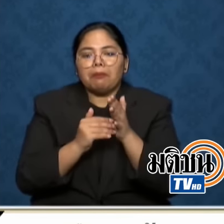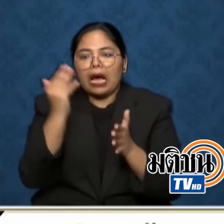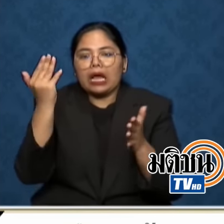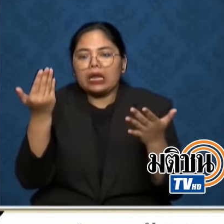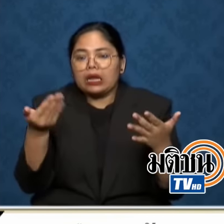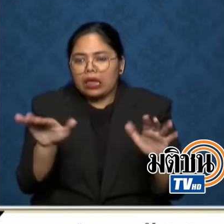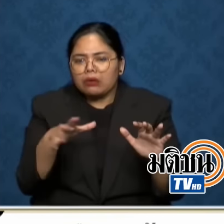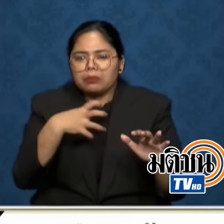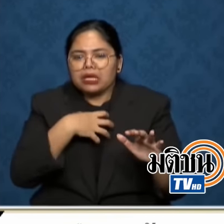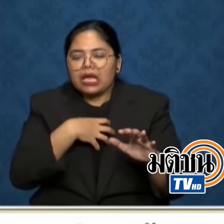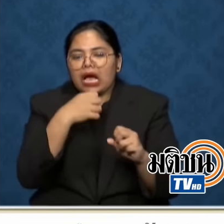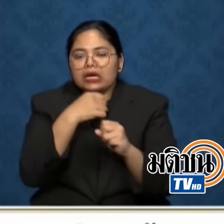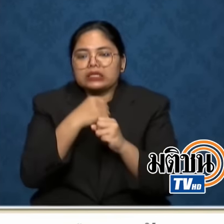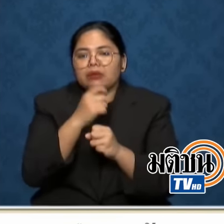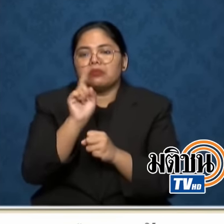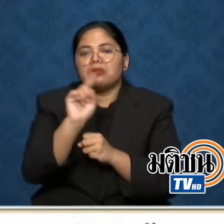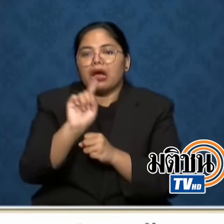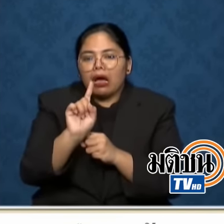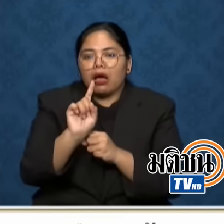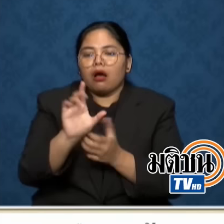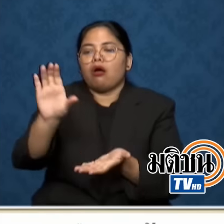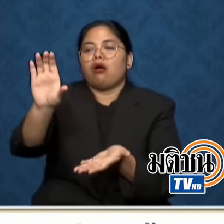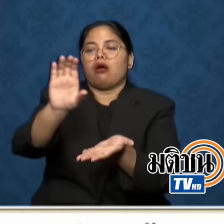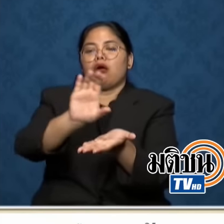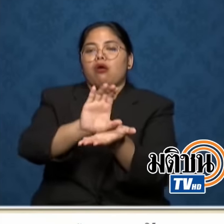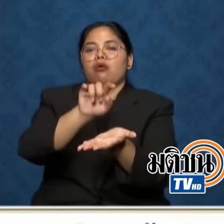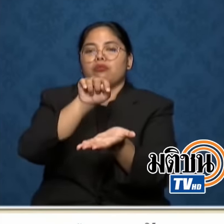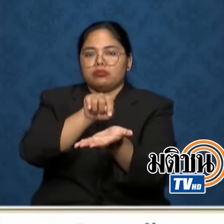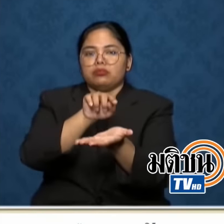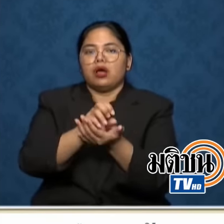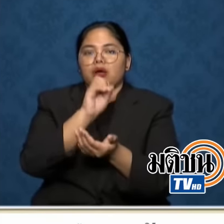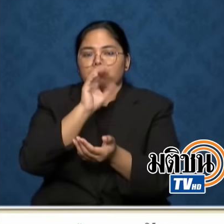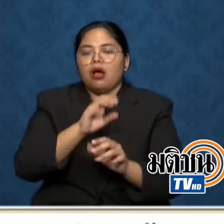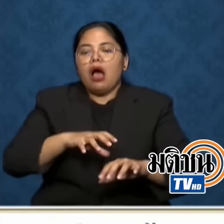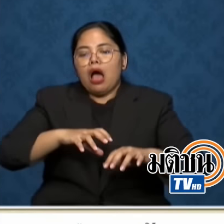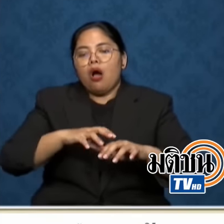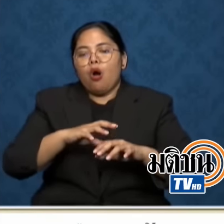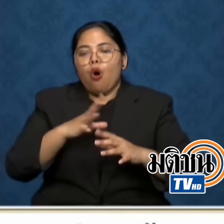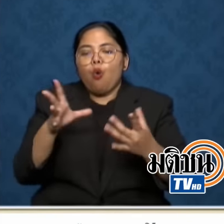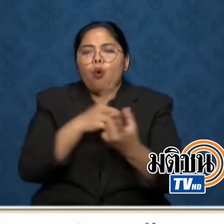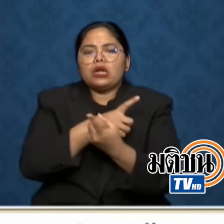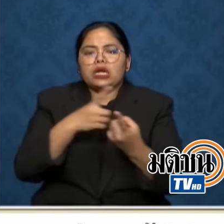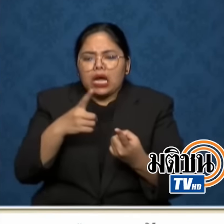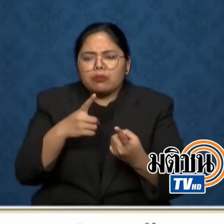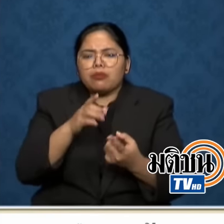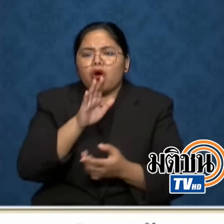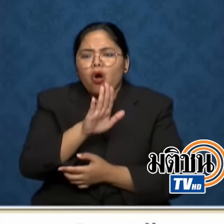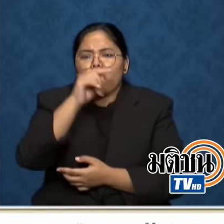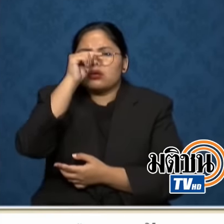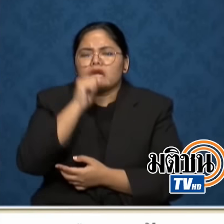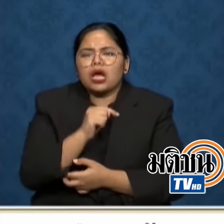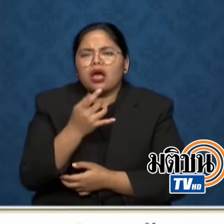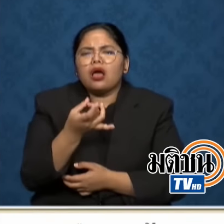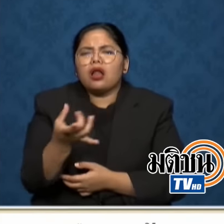าบอกว่าอยากได้จากโครงการการใช้งบประมาณนี้การประกาศปฏิญญาวัฒนธรรมสร้างสรรค์ไทยอะไรก่อนคุ